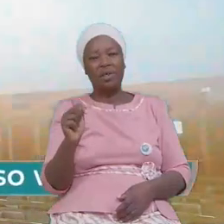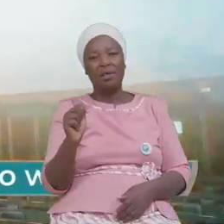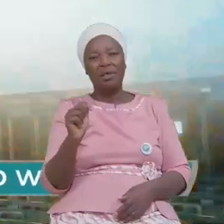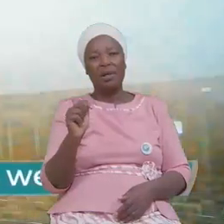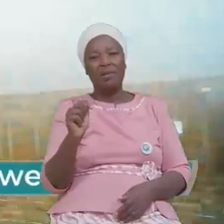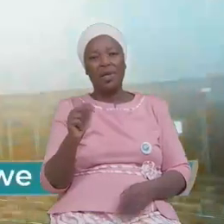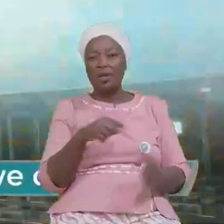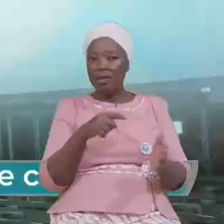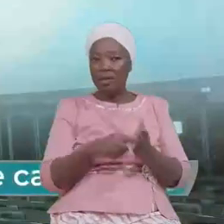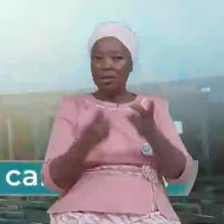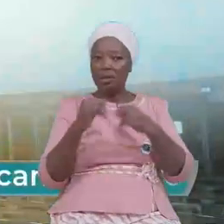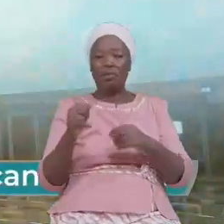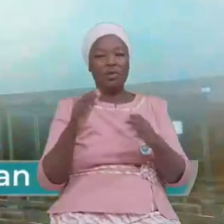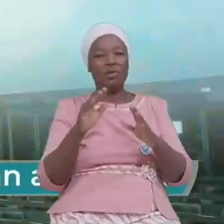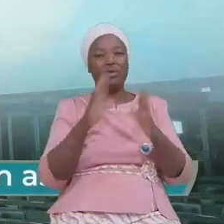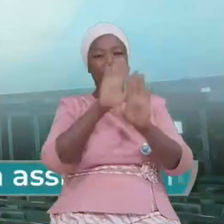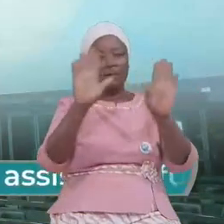le